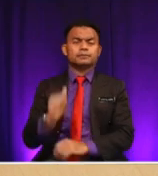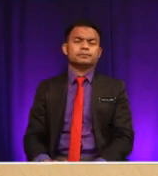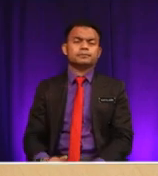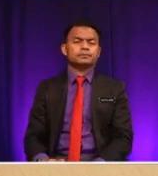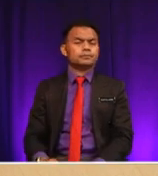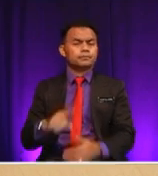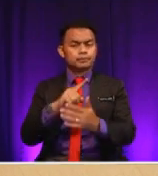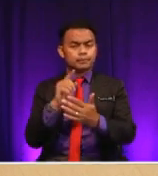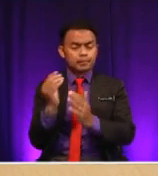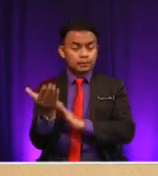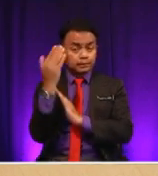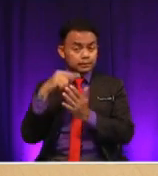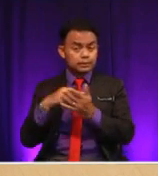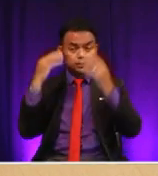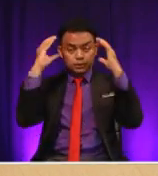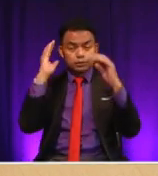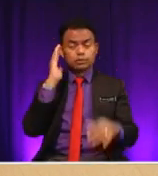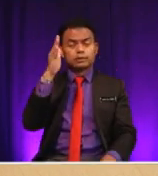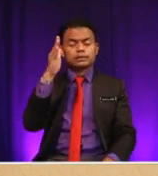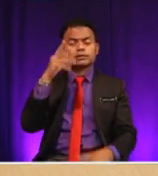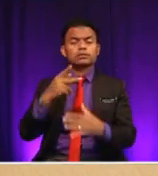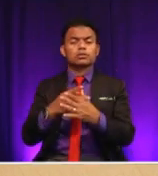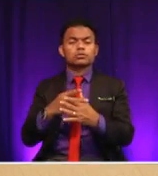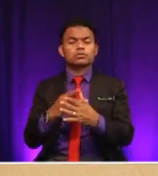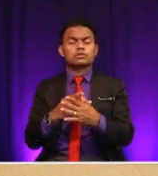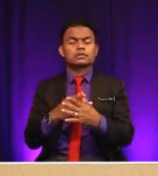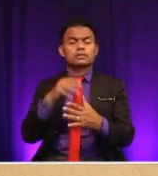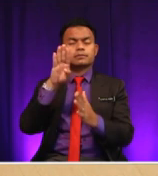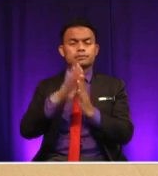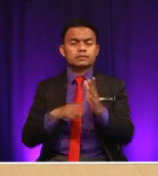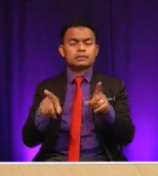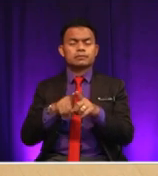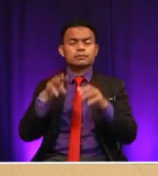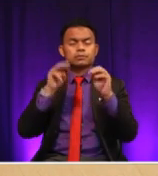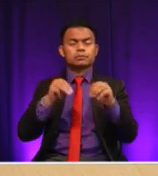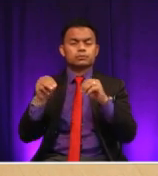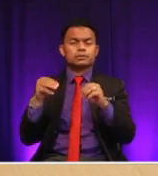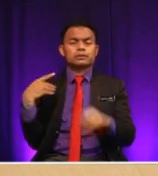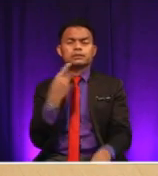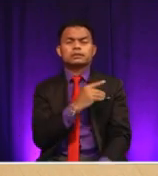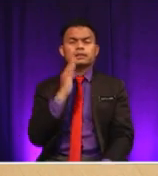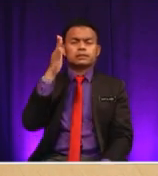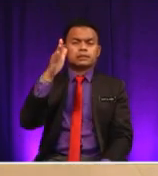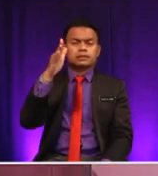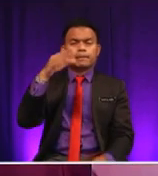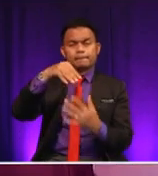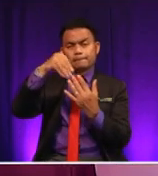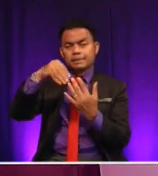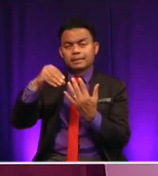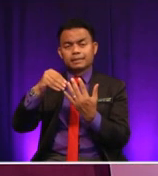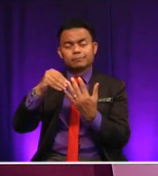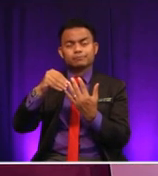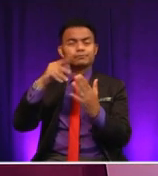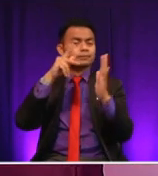dengan murid-murid Cik gusion yaitu kita akan memilih kritikan Sanjungan Oke terhadap eee nilai yang